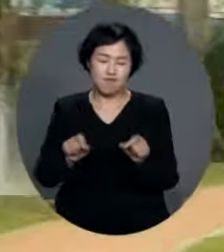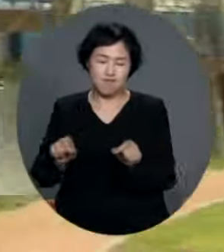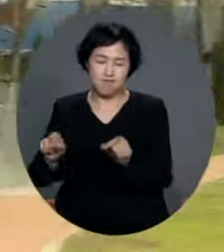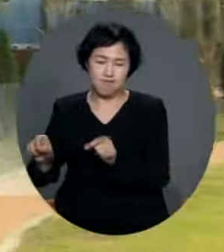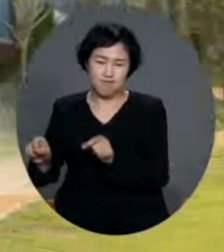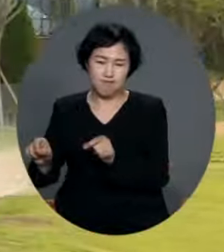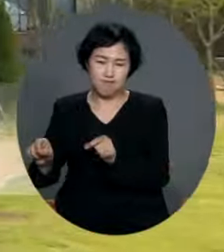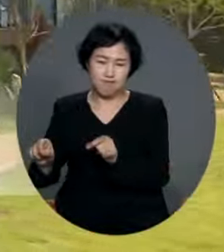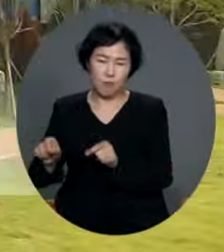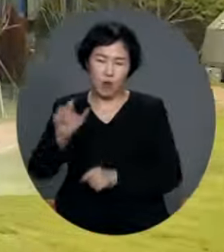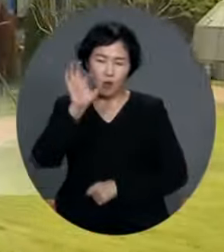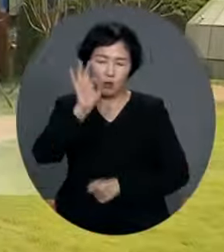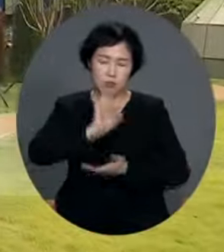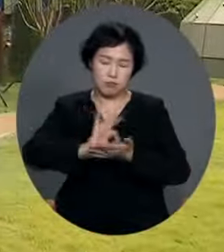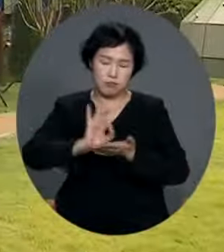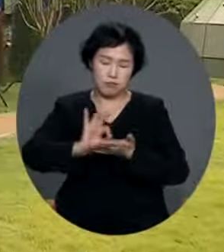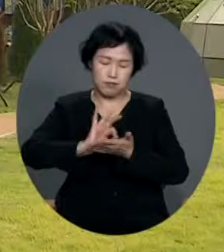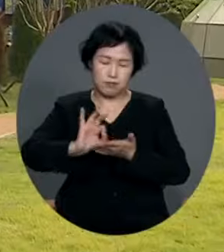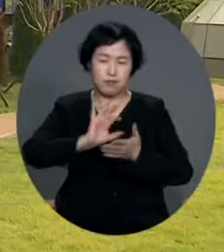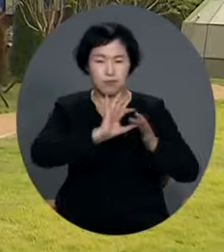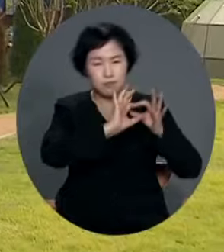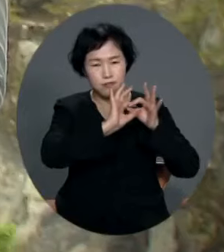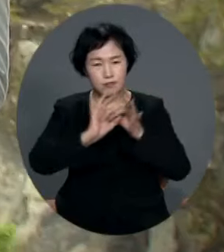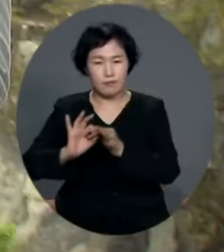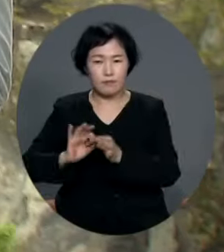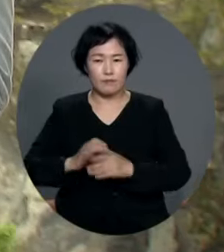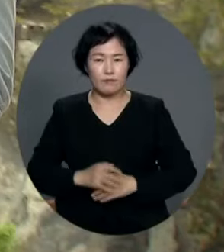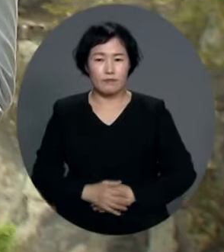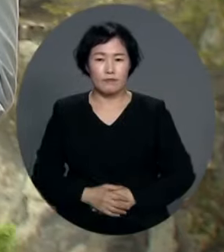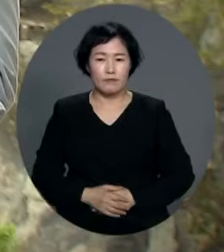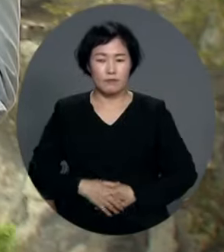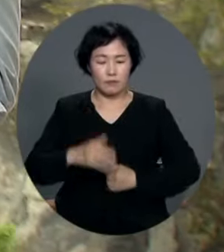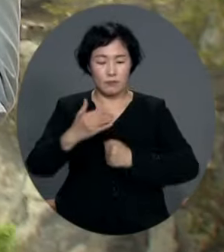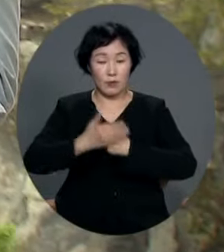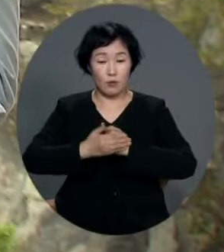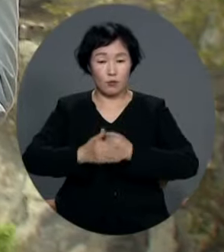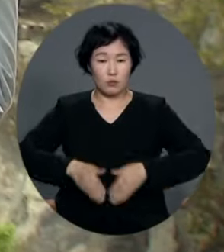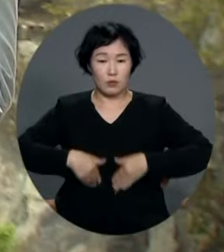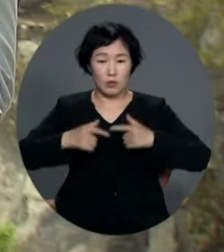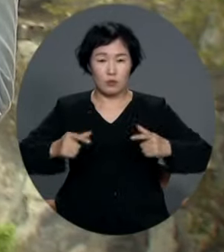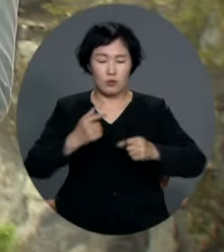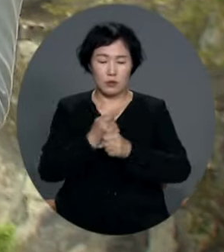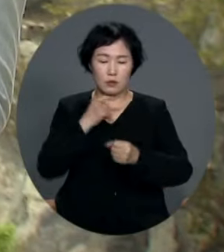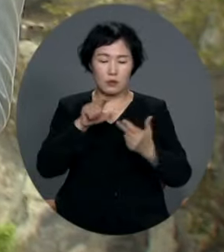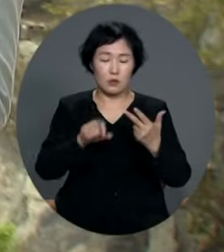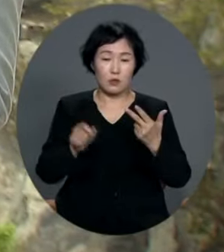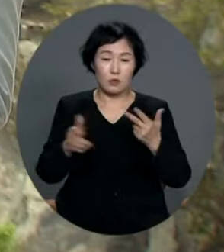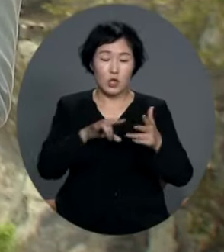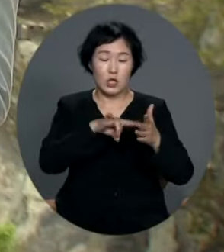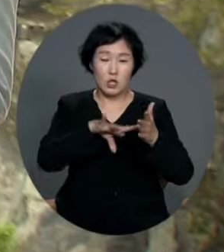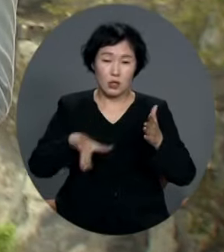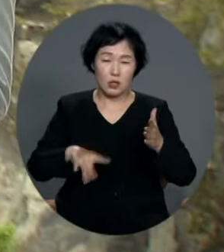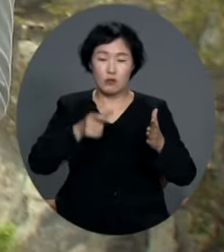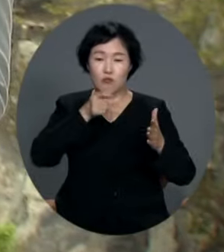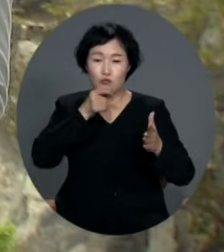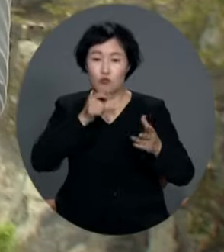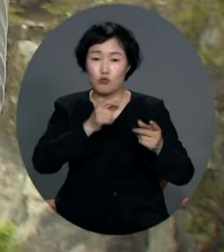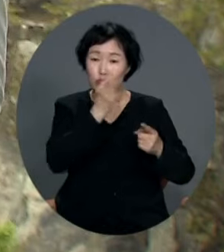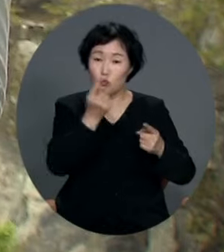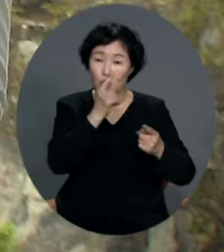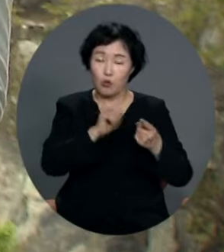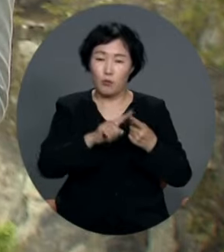채 유지 관리비만 계속 쓰였습니다. 대구 남구는 지난해 7월부터 전기요금과